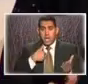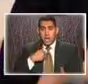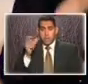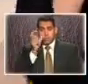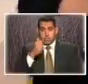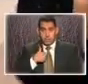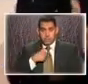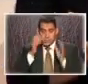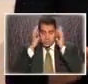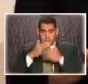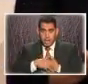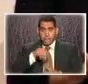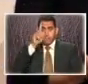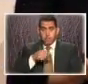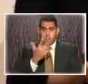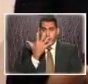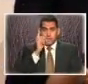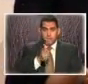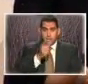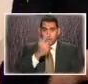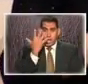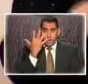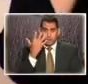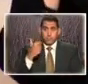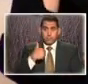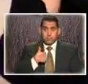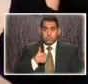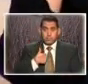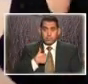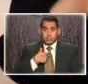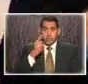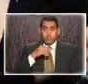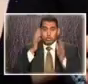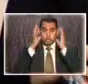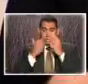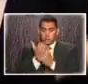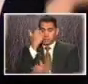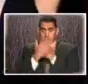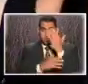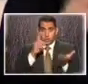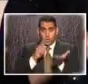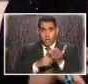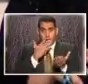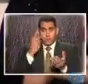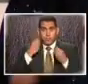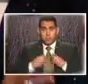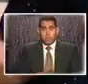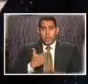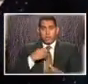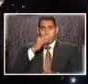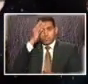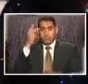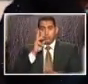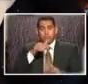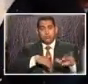مسلمين بنصلي 5 فروض في اليوم؟ نعم. مش شرط الصلاة الوضوء؟ نعم. مش الشرط الطهارة؟ معليش،